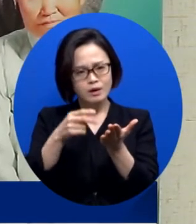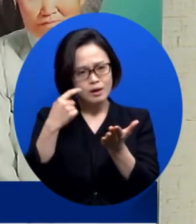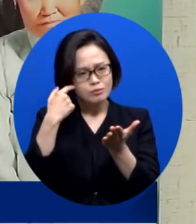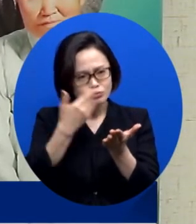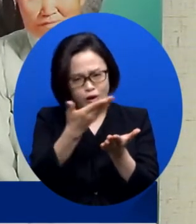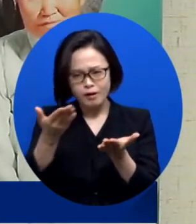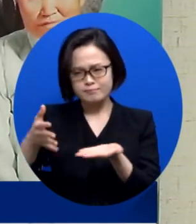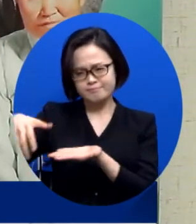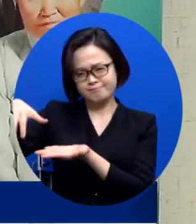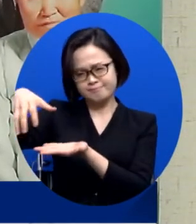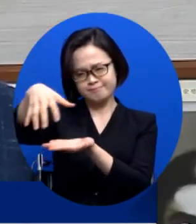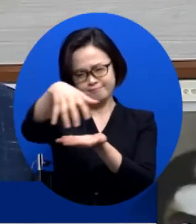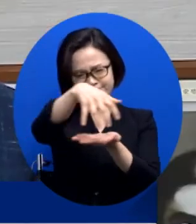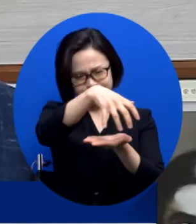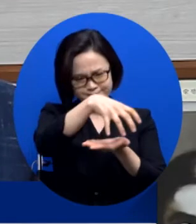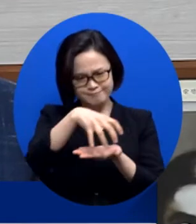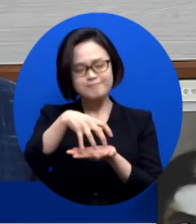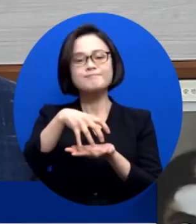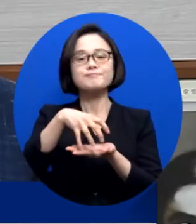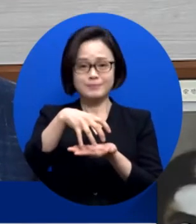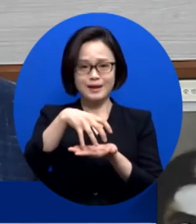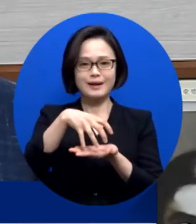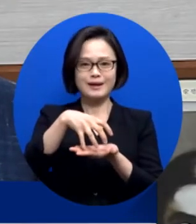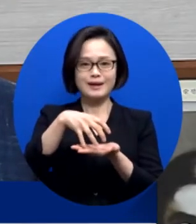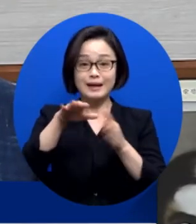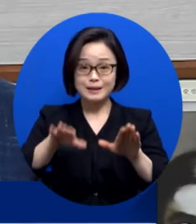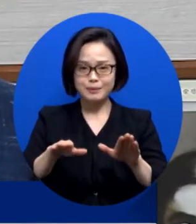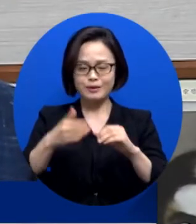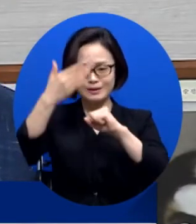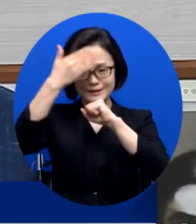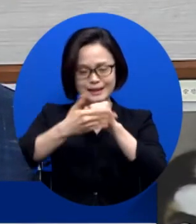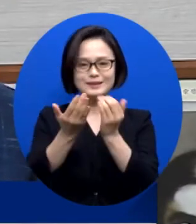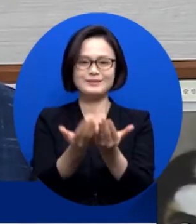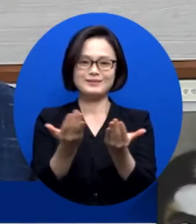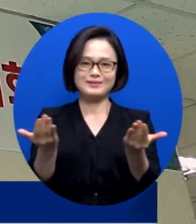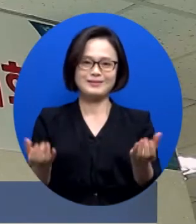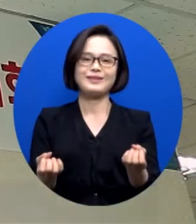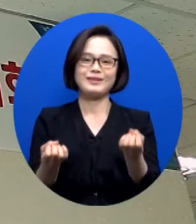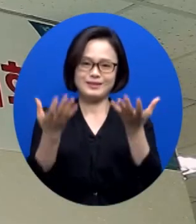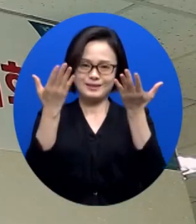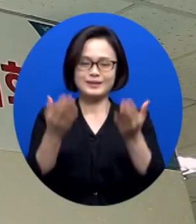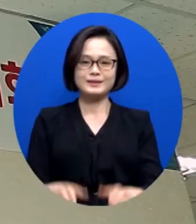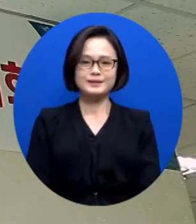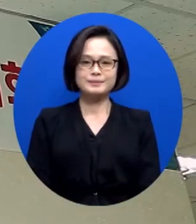자료들을 다 수집을 해서 이번에 사진전을 갖게 되었습니다.